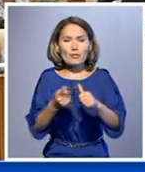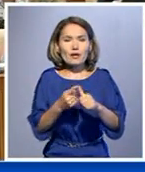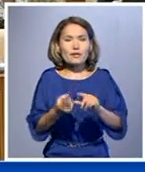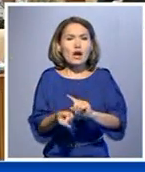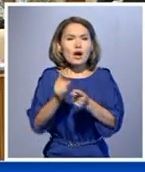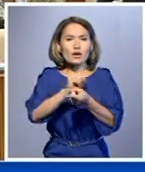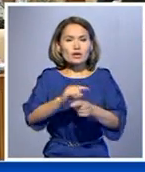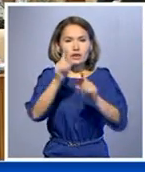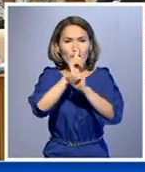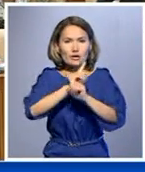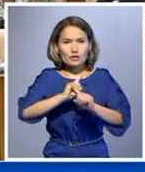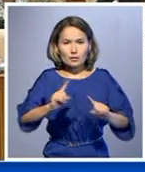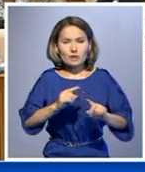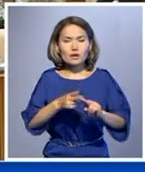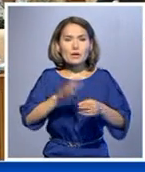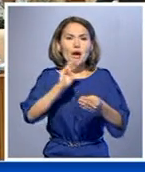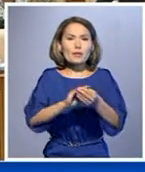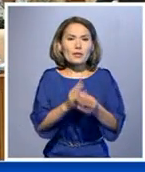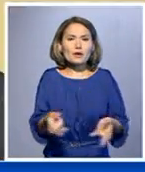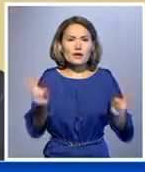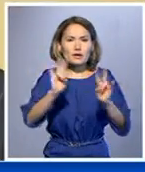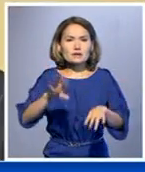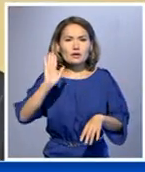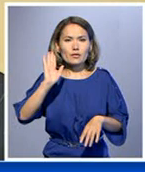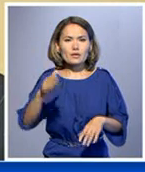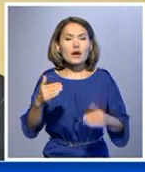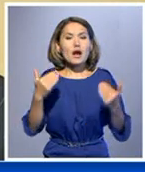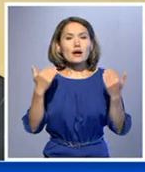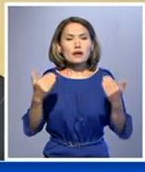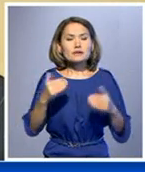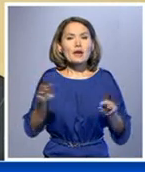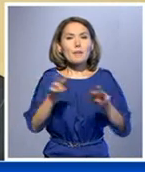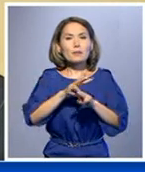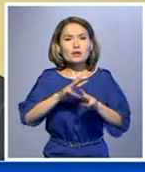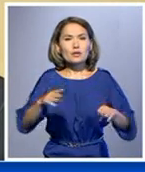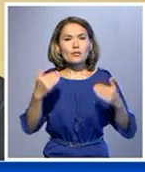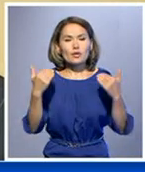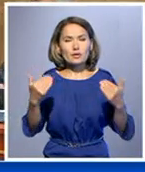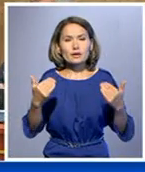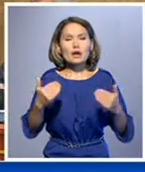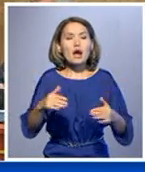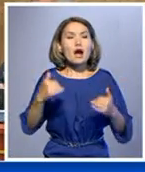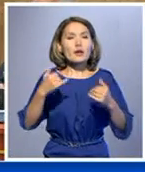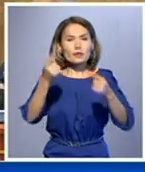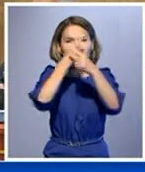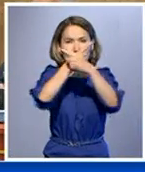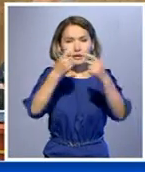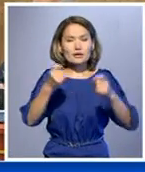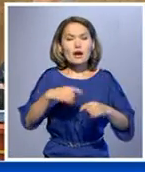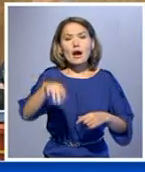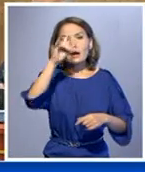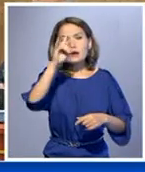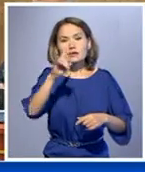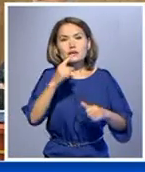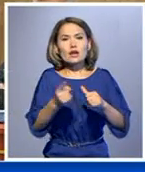жалғауынан айырылады, елдің атауы өзгереді деп сыртқы істер министріне сілтеме жасап ақпарат таратқан еді. Бірақ министр бүгінге берген